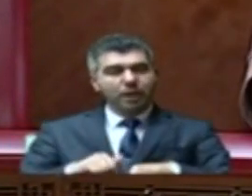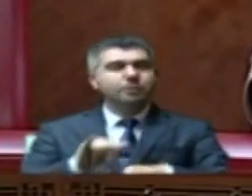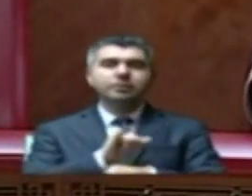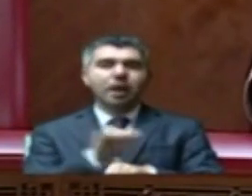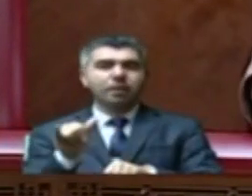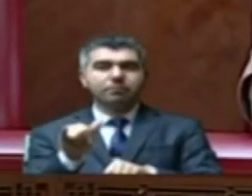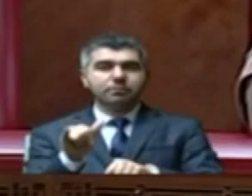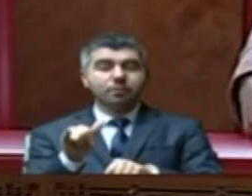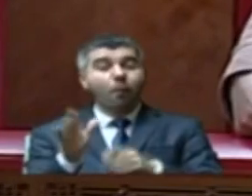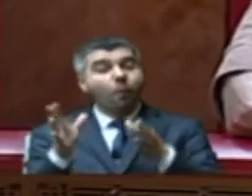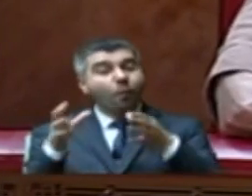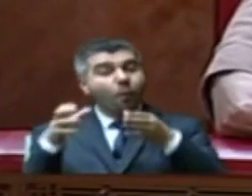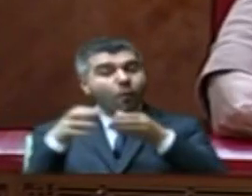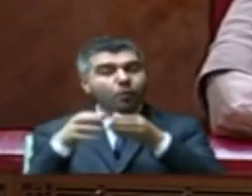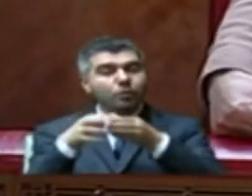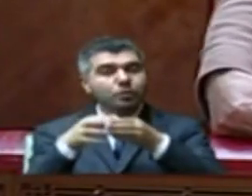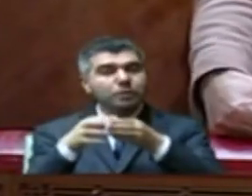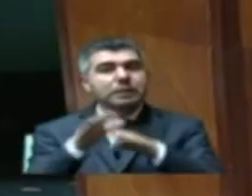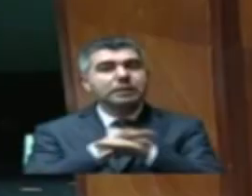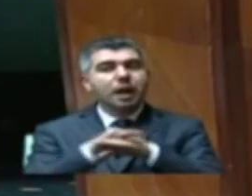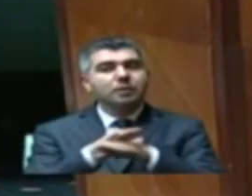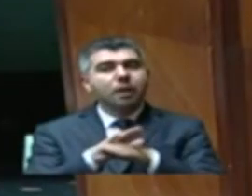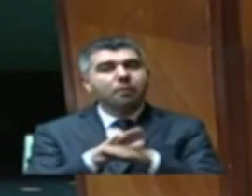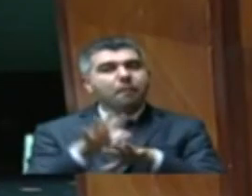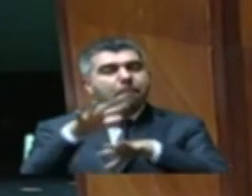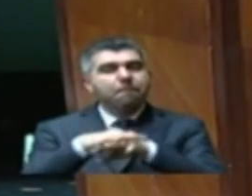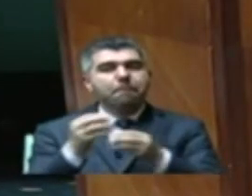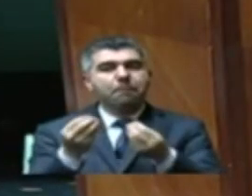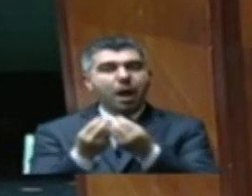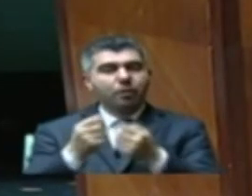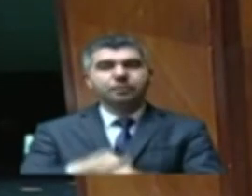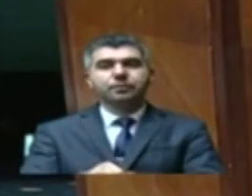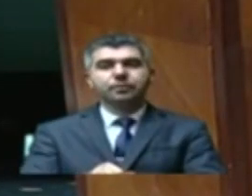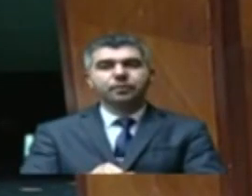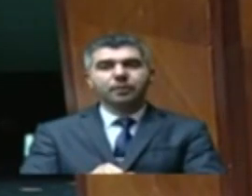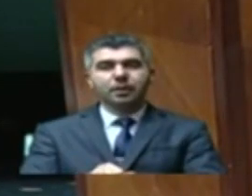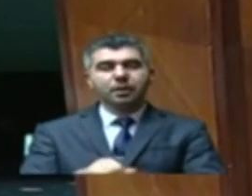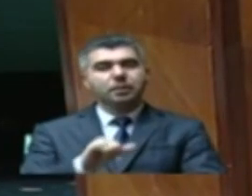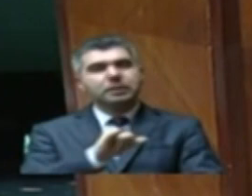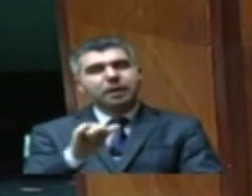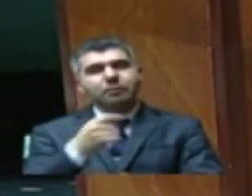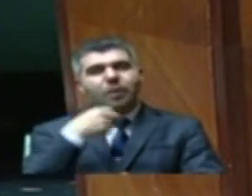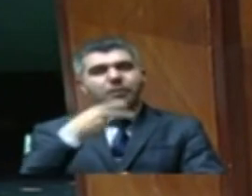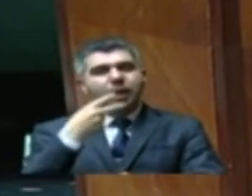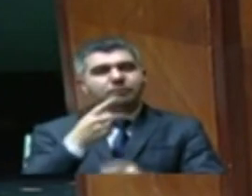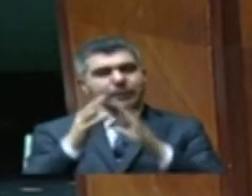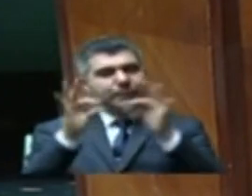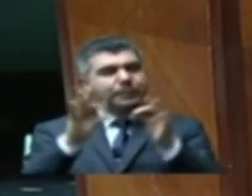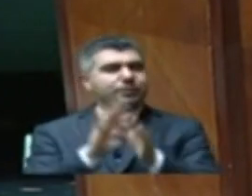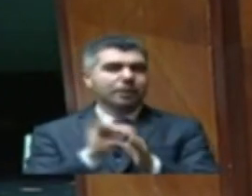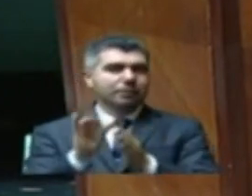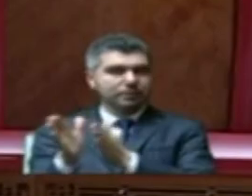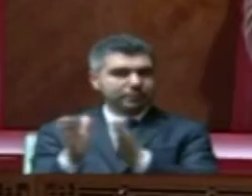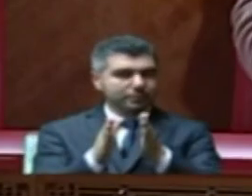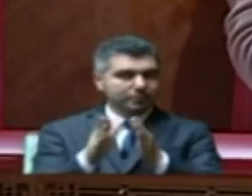نعتمد مقاربة ديال سياسة عمومية مندمجة. فلذلك ما كاين علاش نقولوا كلام اللي هو ينافي الواقع.